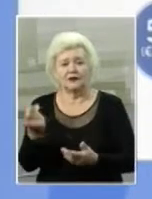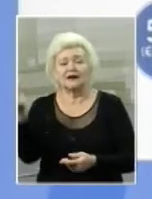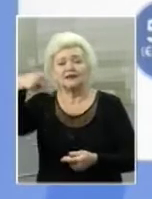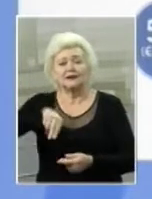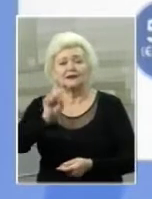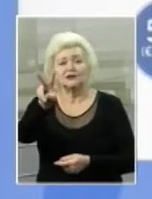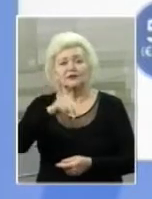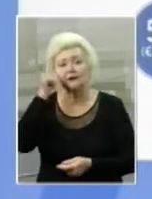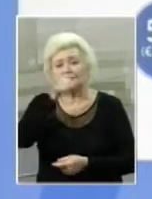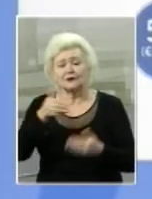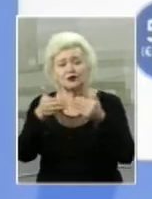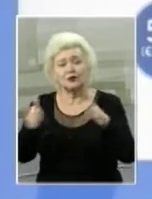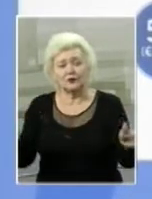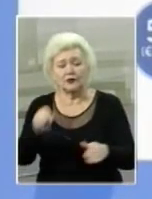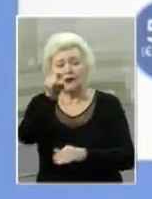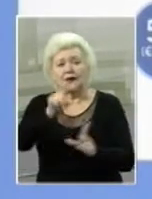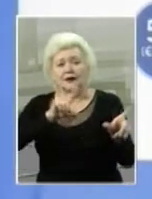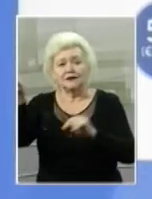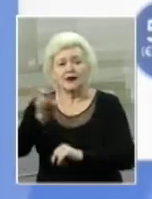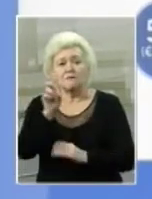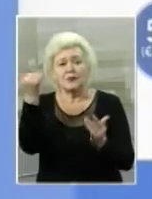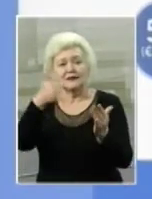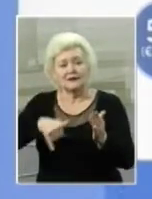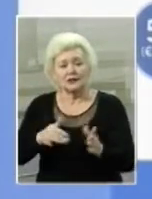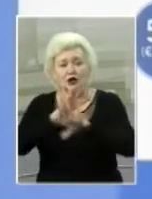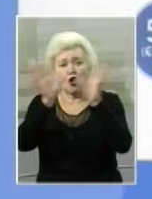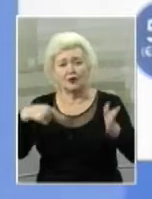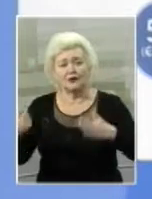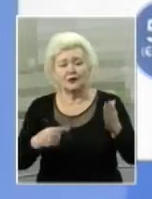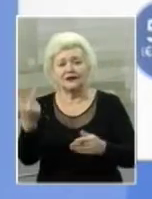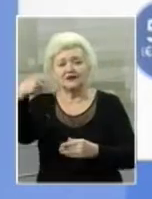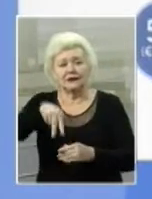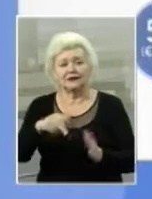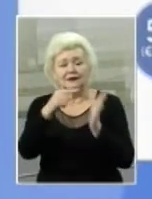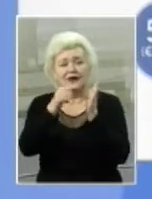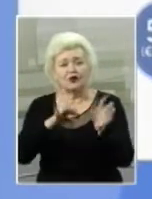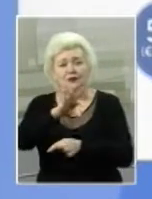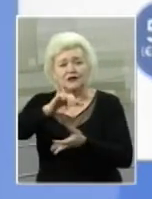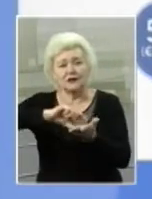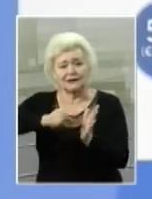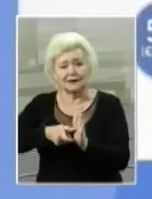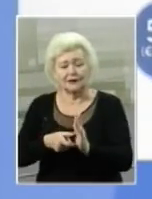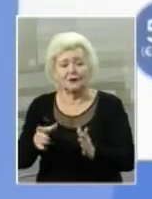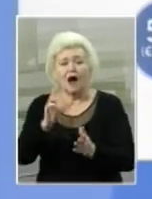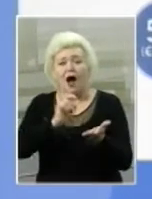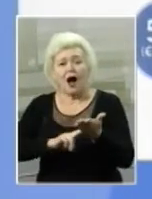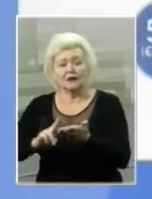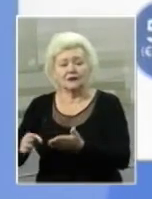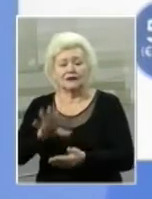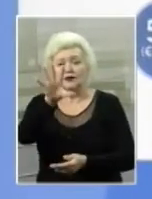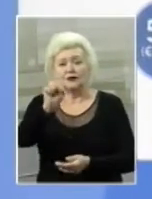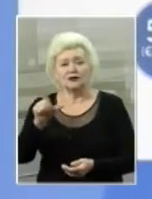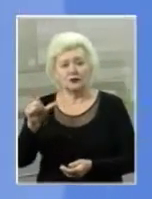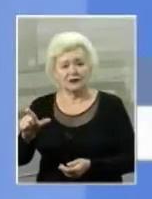2012 року випуску, їздить на бензині. Об'єм двигуна – 2000 кубічних сантиметрів. Акциз на таке авто –